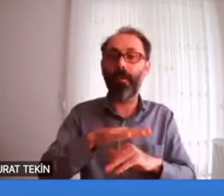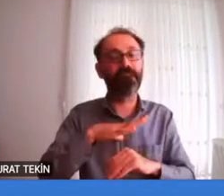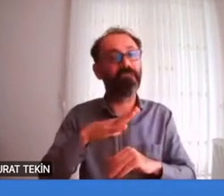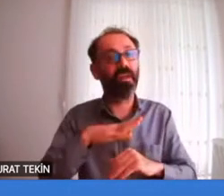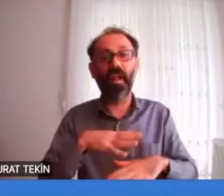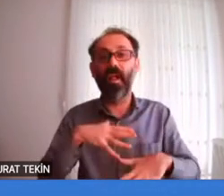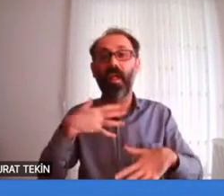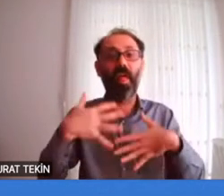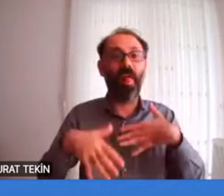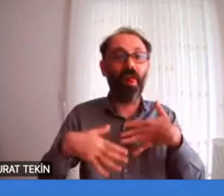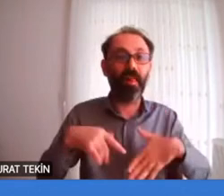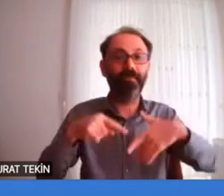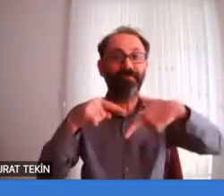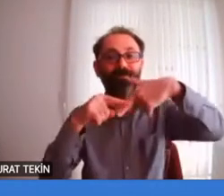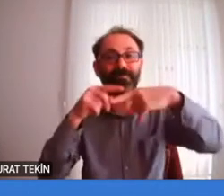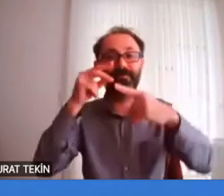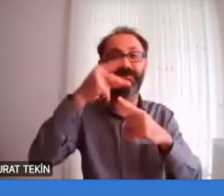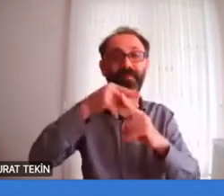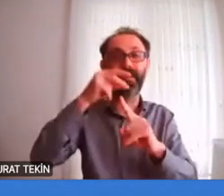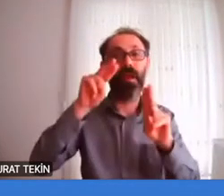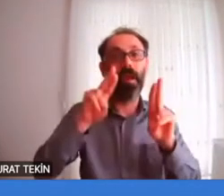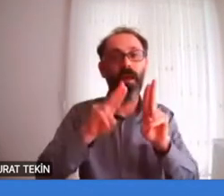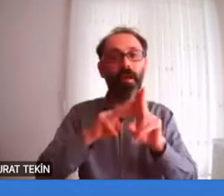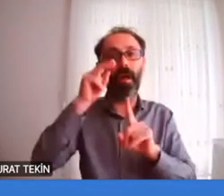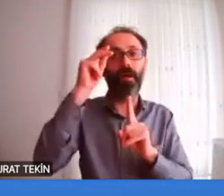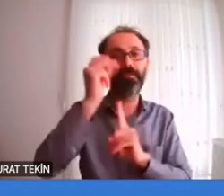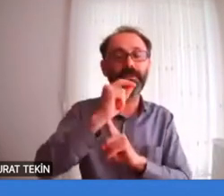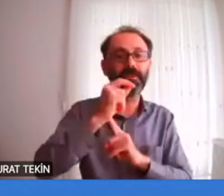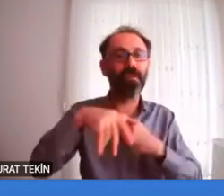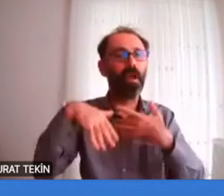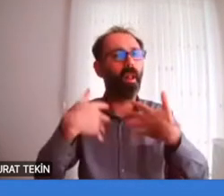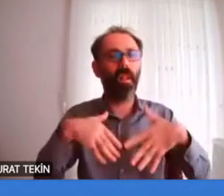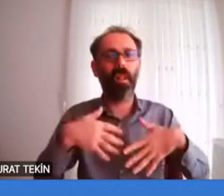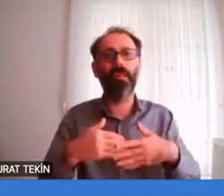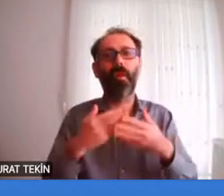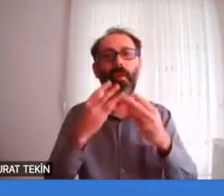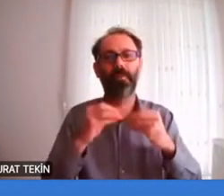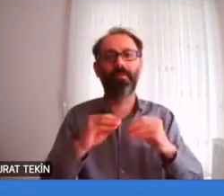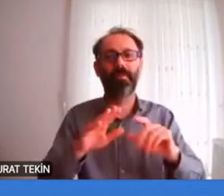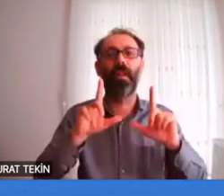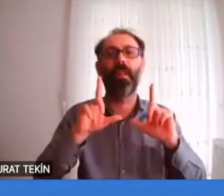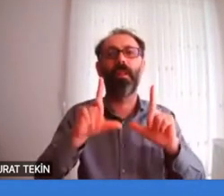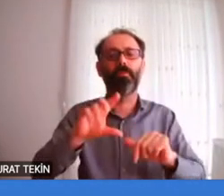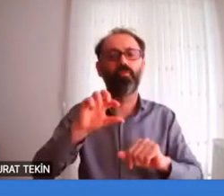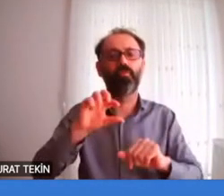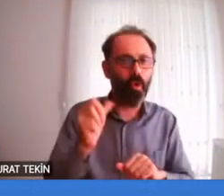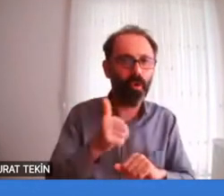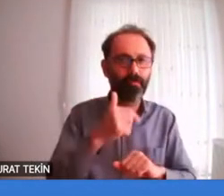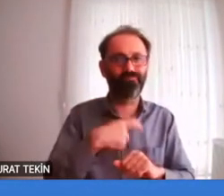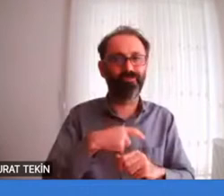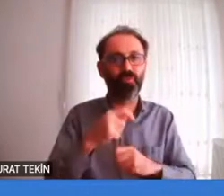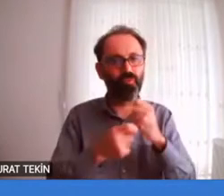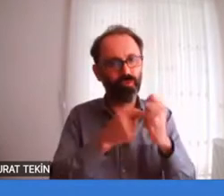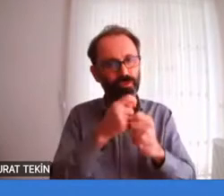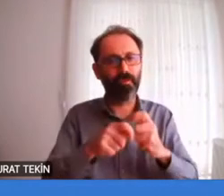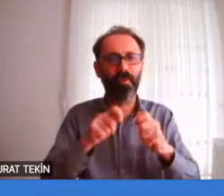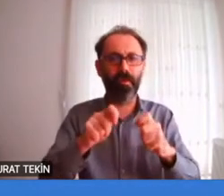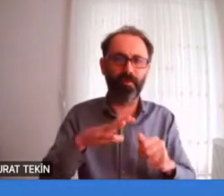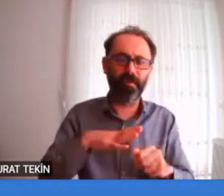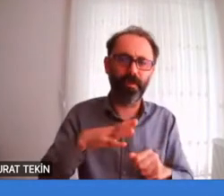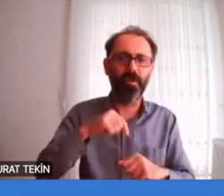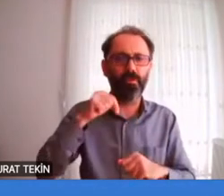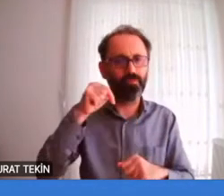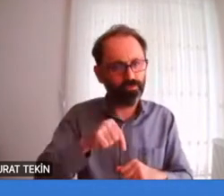engelle karşılanmaması, karşılaşmaması burada arzu ettiğimiz. Sadece işte eski bir üniversite,